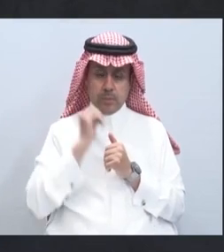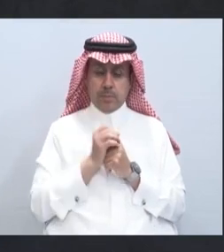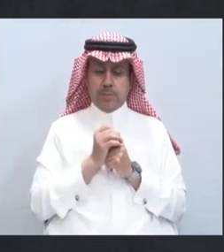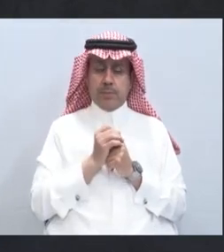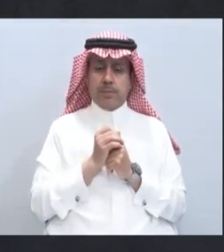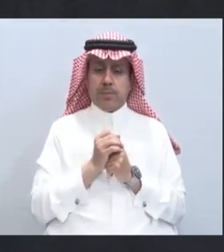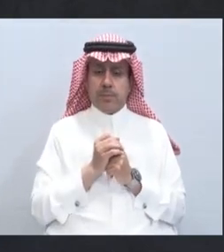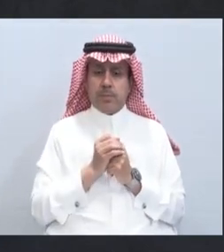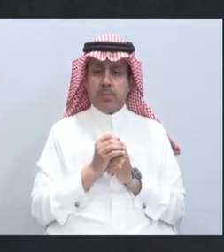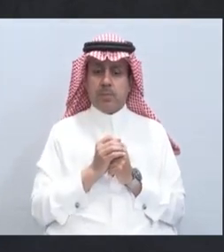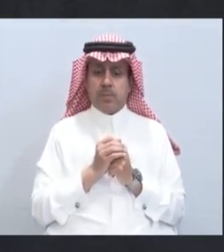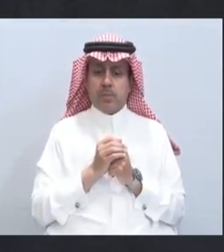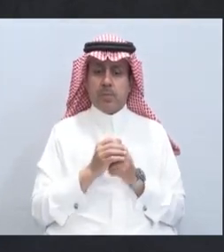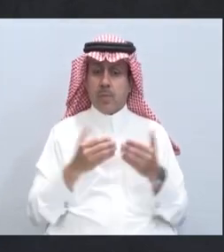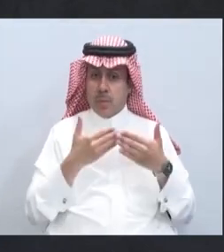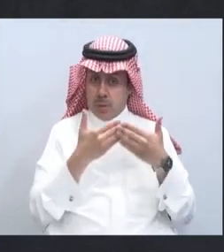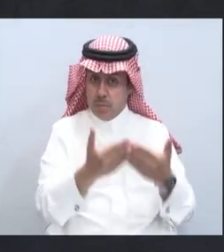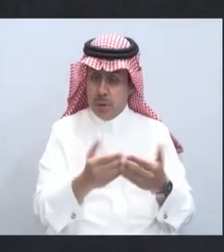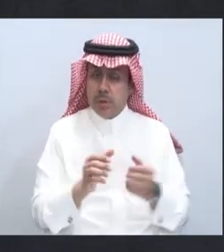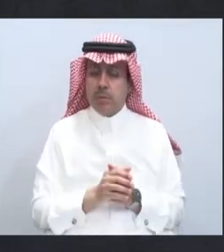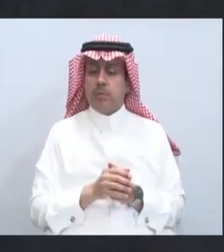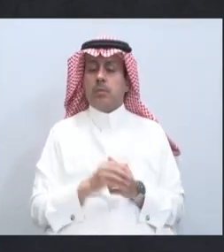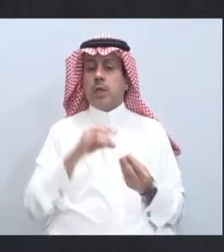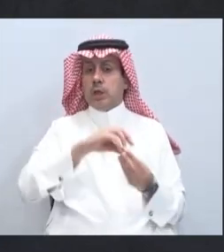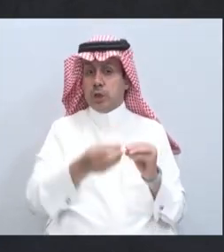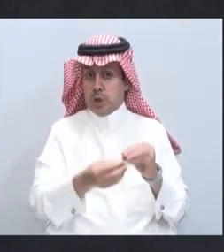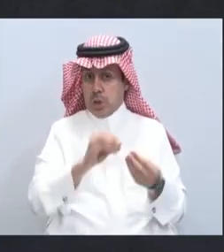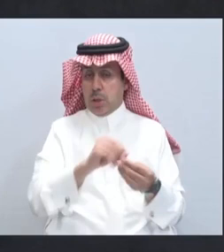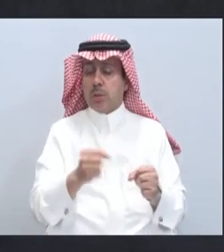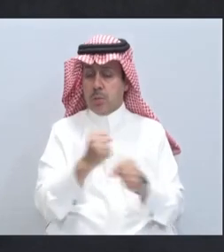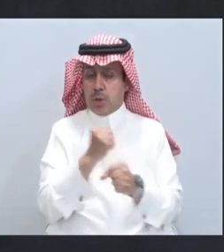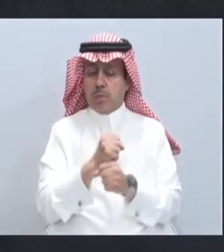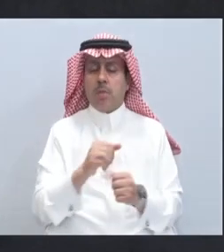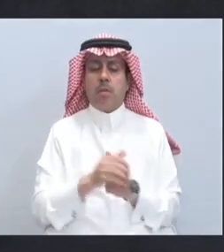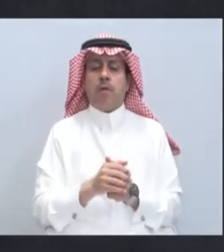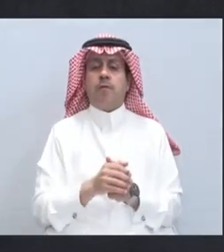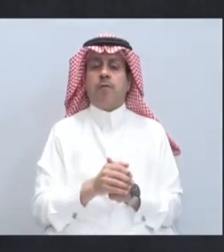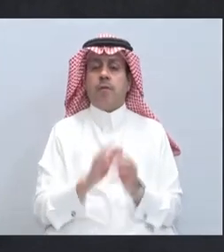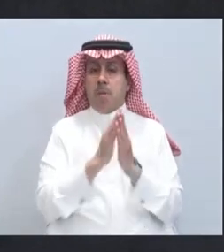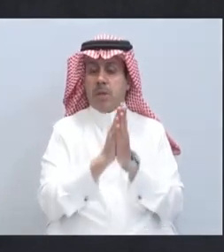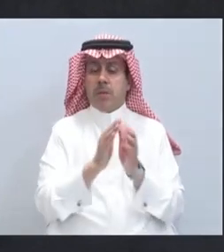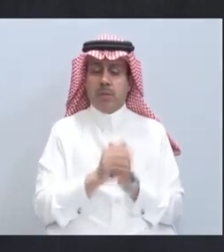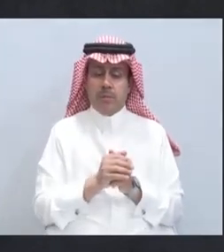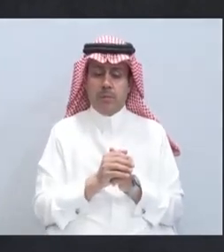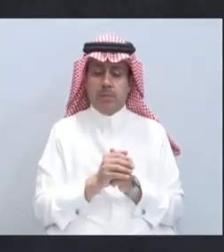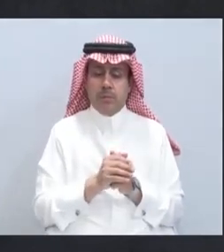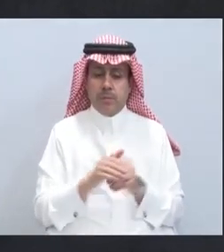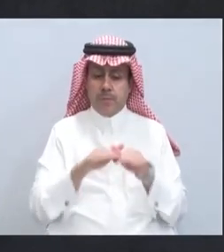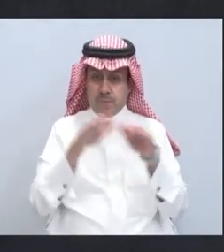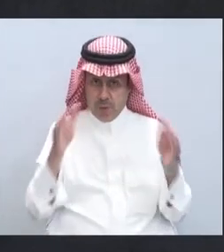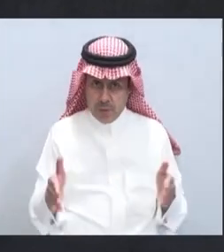ما ساعدت لنا او ما هي هذه التقنيات المستخدمه في المكتبات ومراكز المعلومات هي الاجهزه